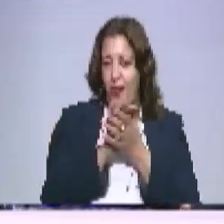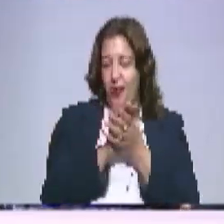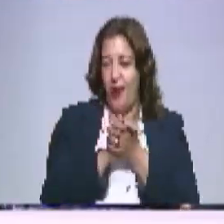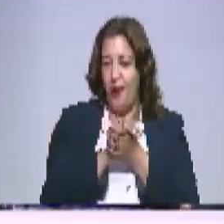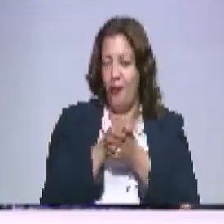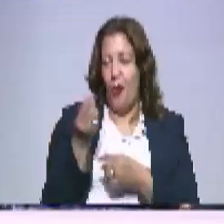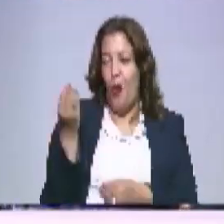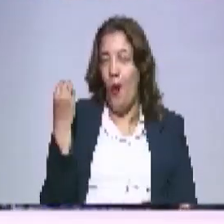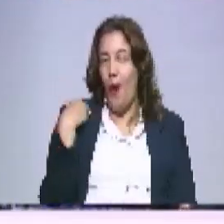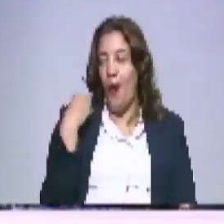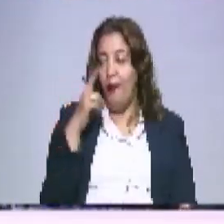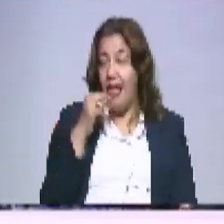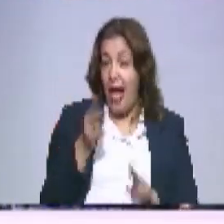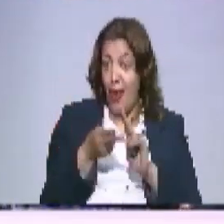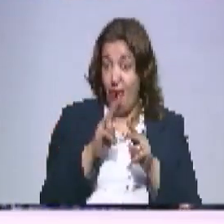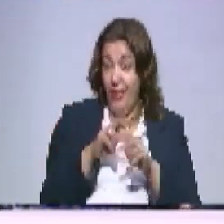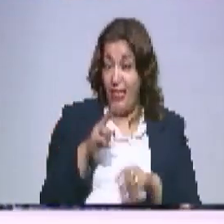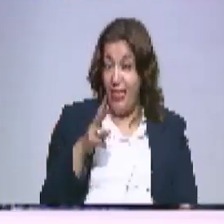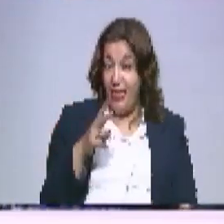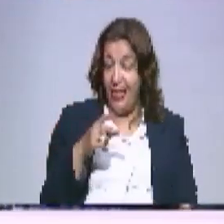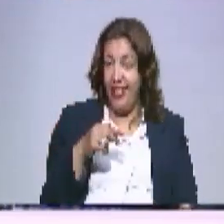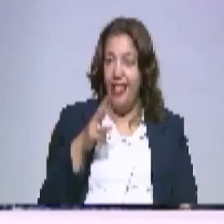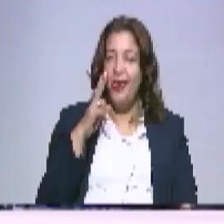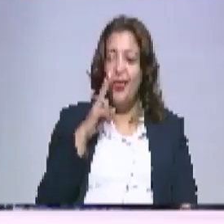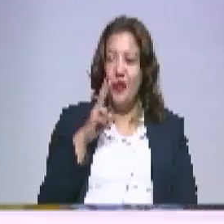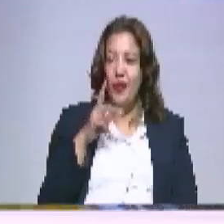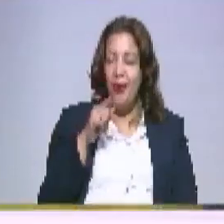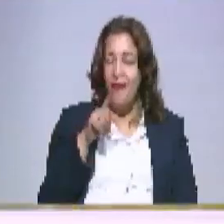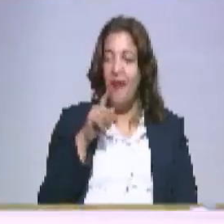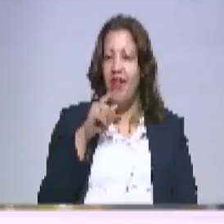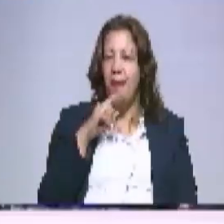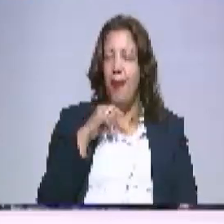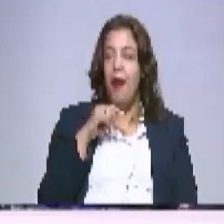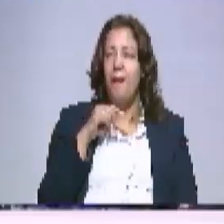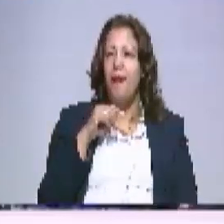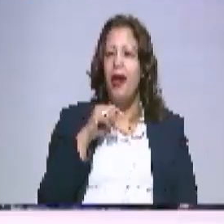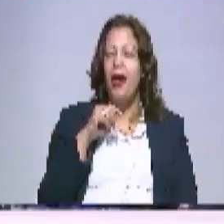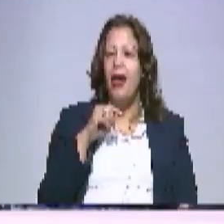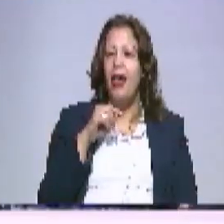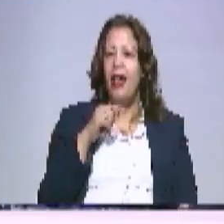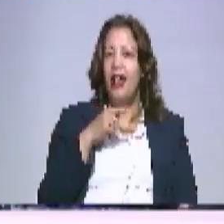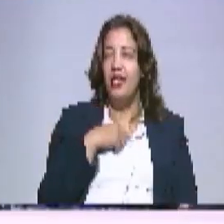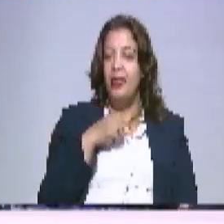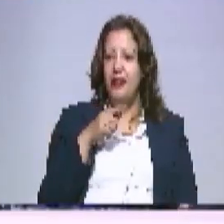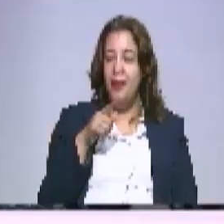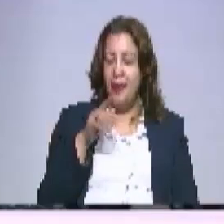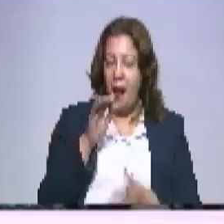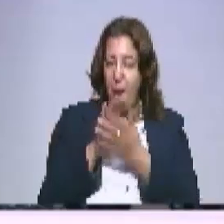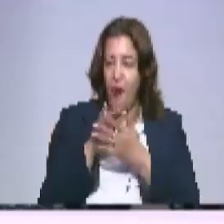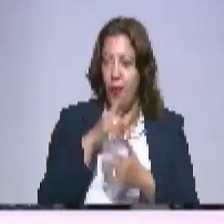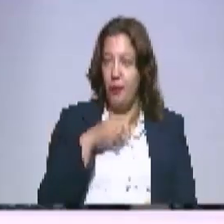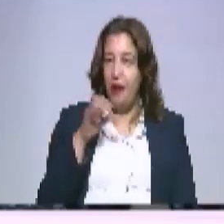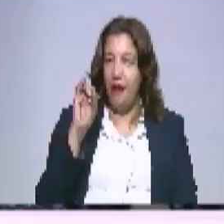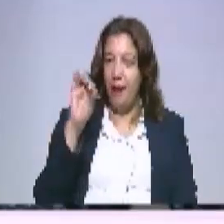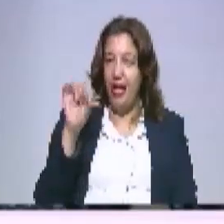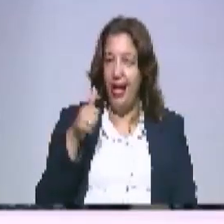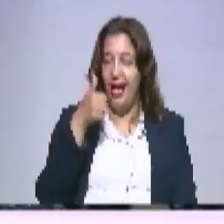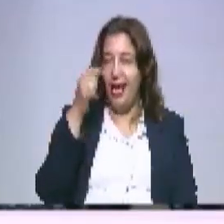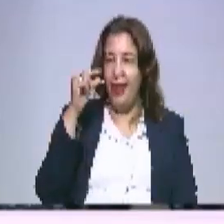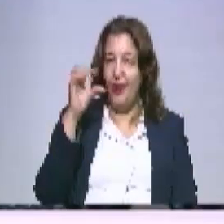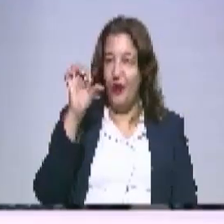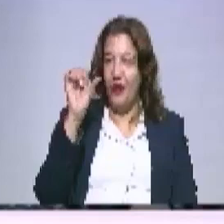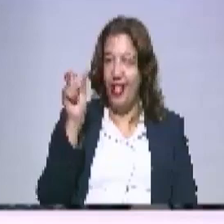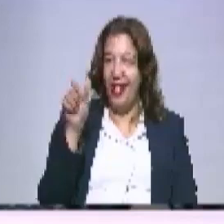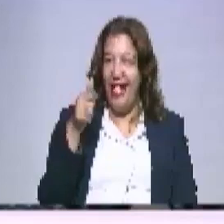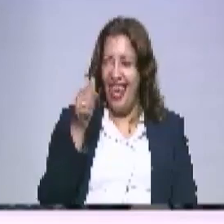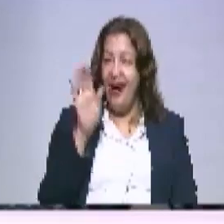بس امرني وانا مادونا. تعالي بقى هنا. طيب هنشوف كده خلاص قدمنا. معانا حنين كمان ورا الكاميرا، خلي